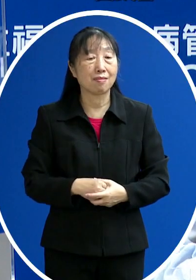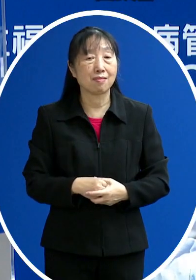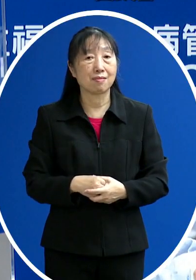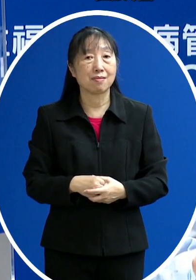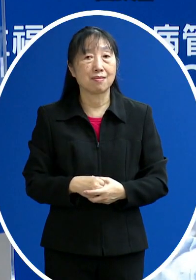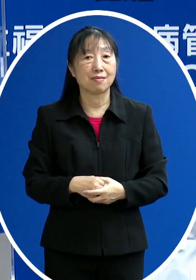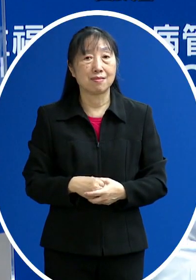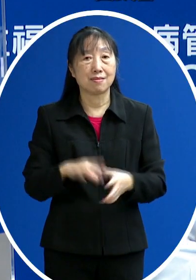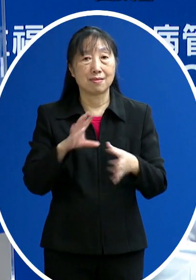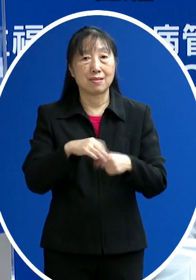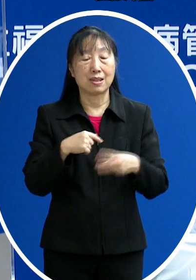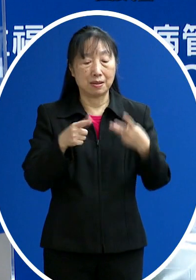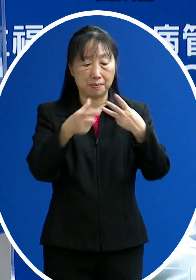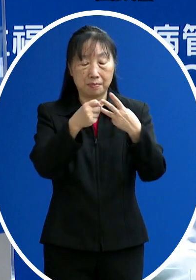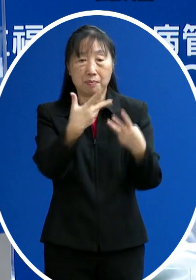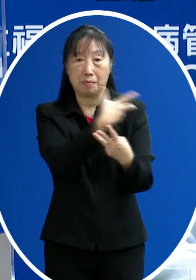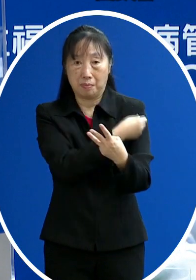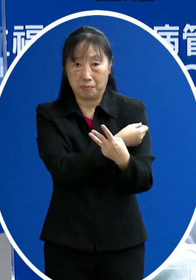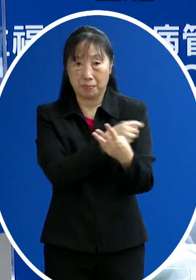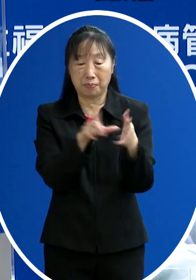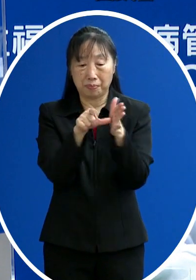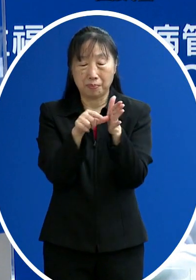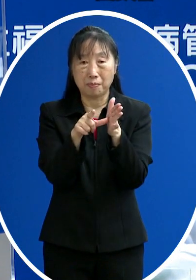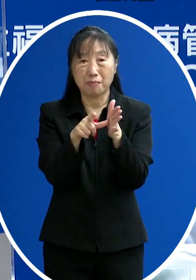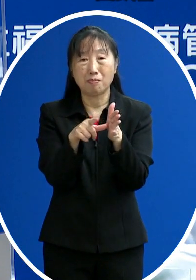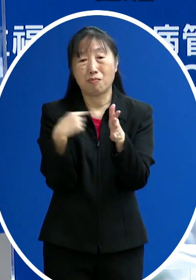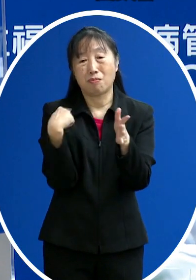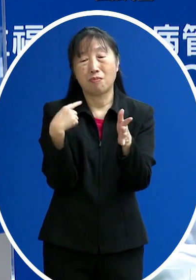那因为像我们打第三剂的时间很短，